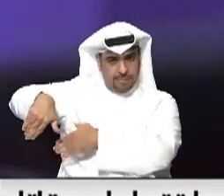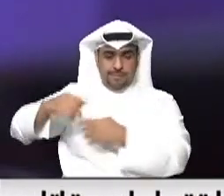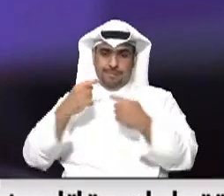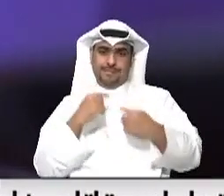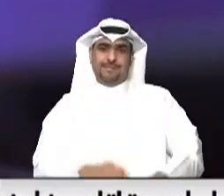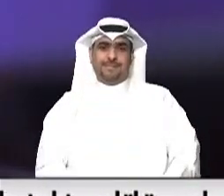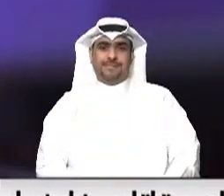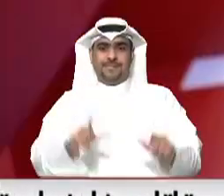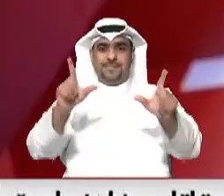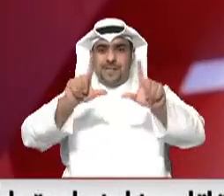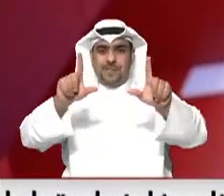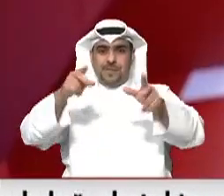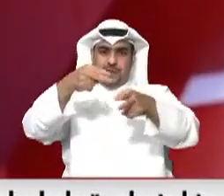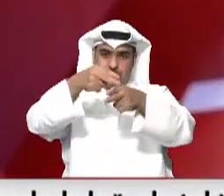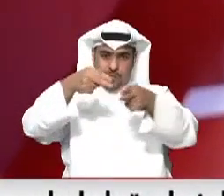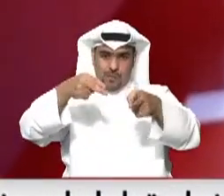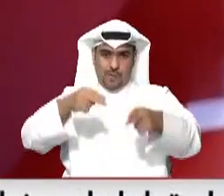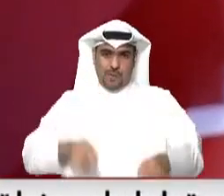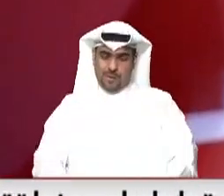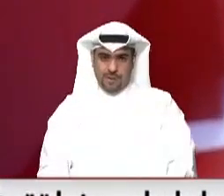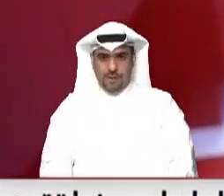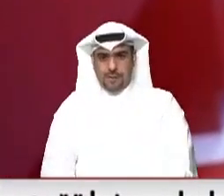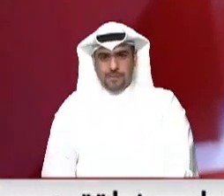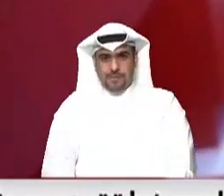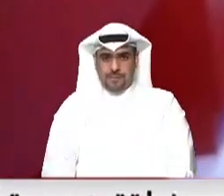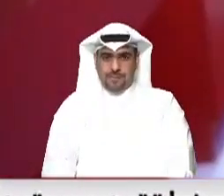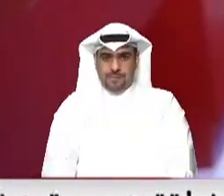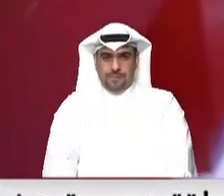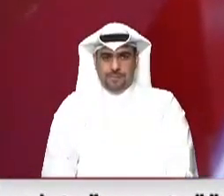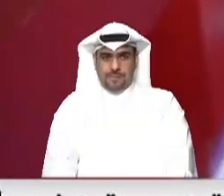جيهان حبيب تلفزيون دوله الكويت